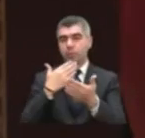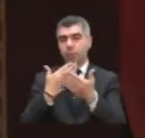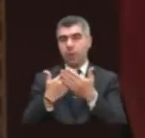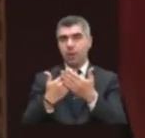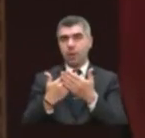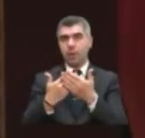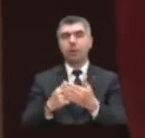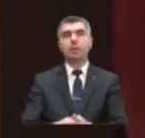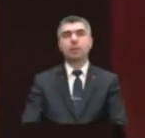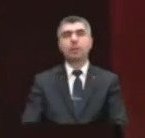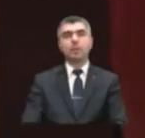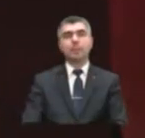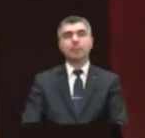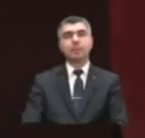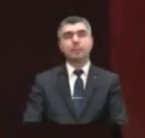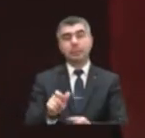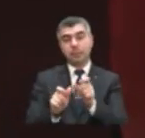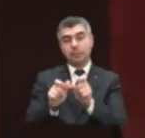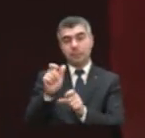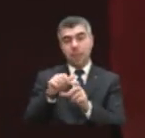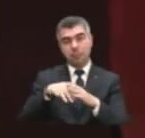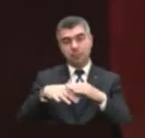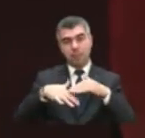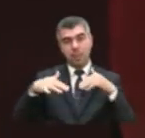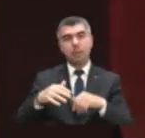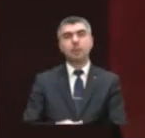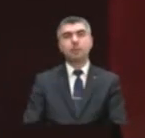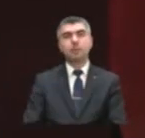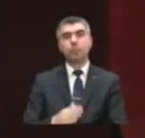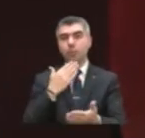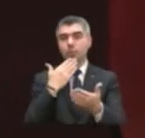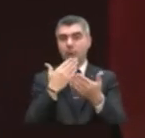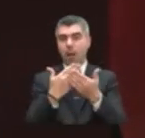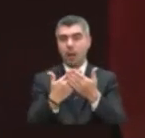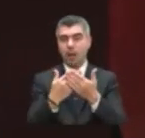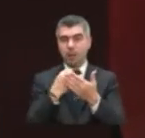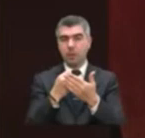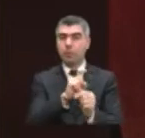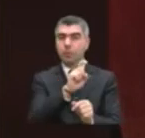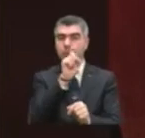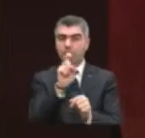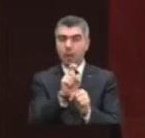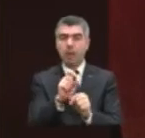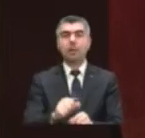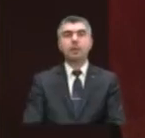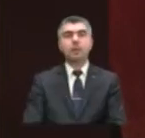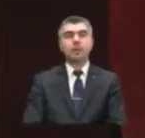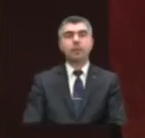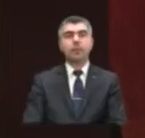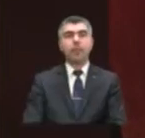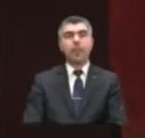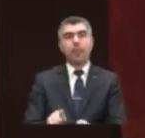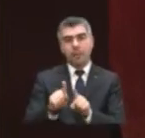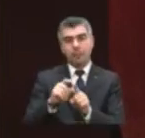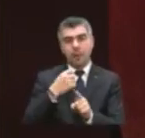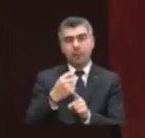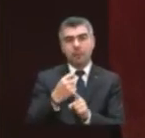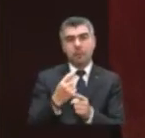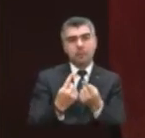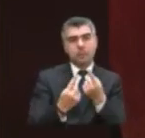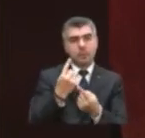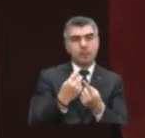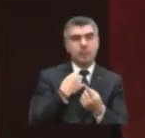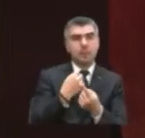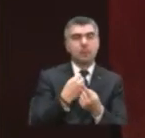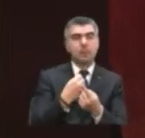الوزيرة، السيدات والسادة النواب المحترمون، شكرا السيد النائب على هذا السؤال. وفي الحقيقة الدولة كتعطي